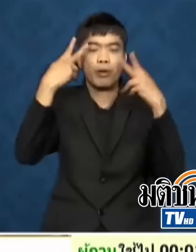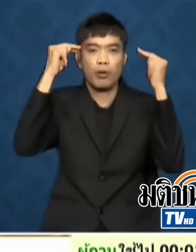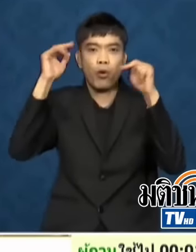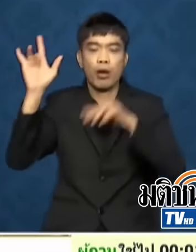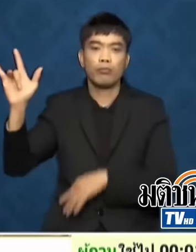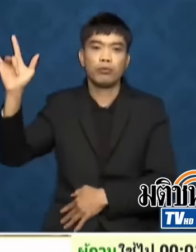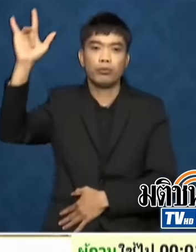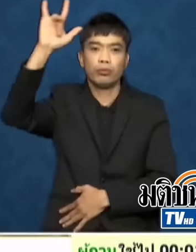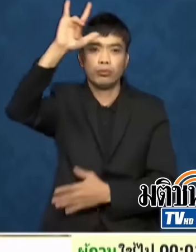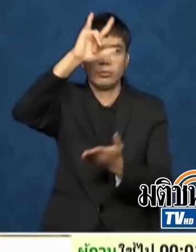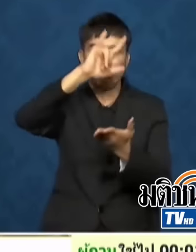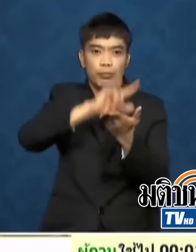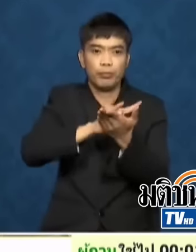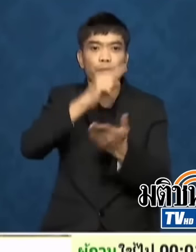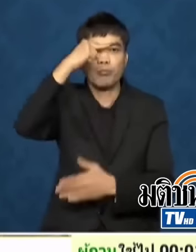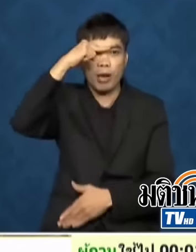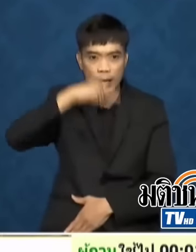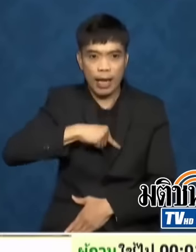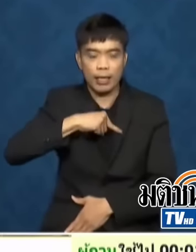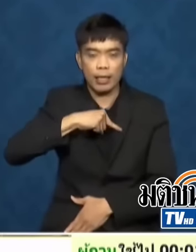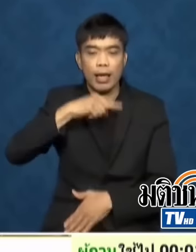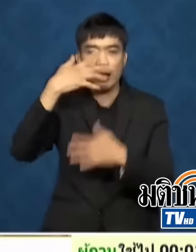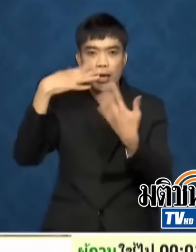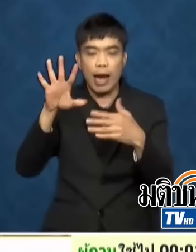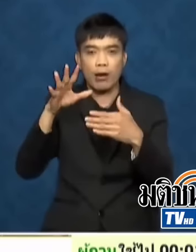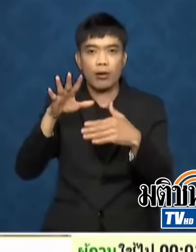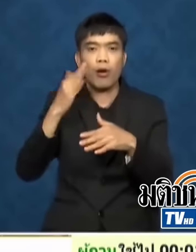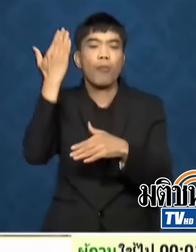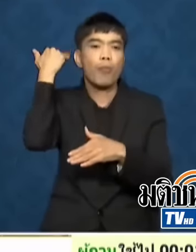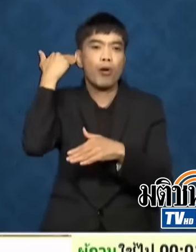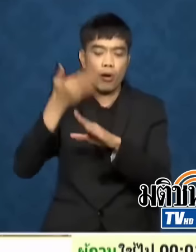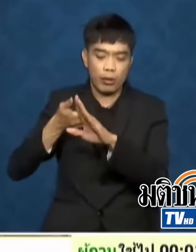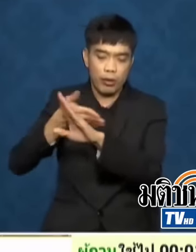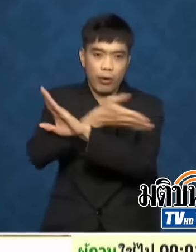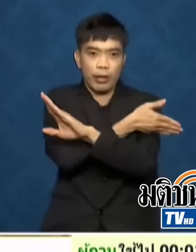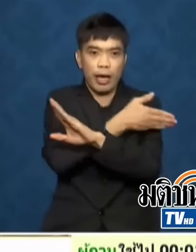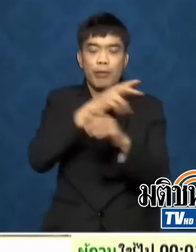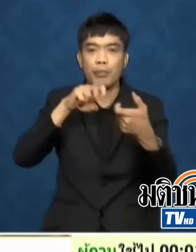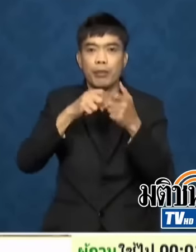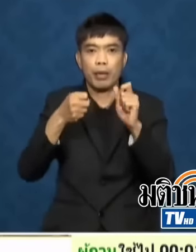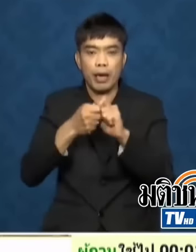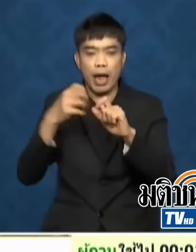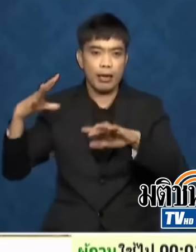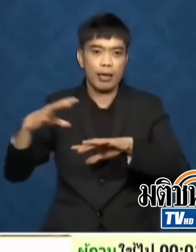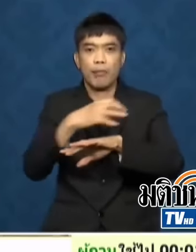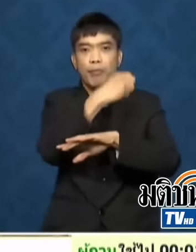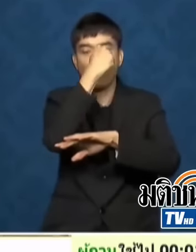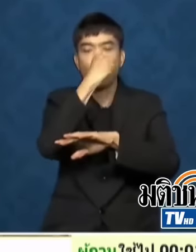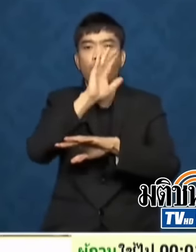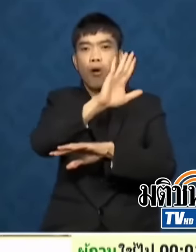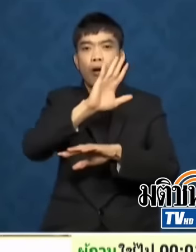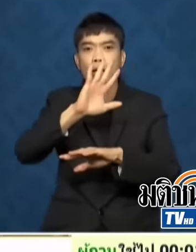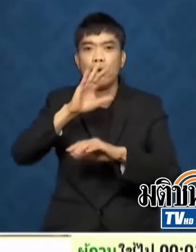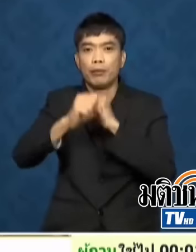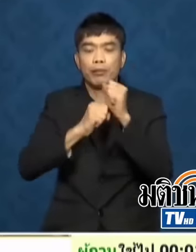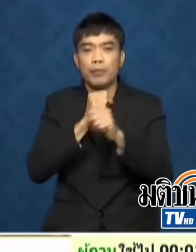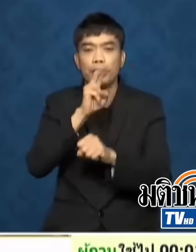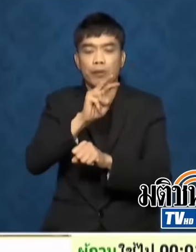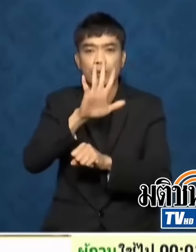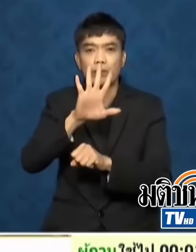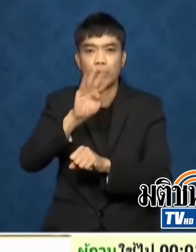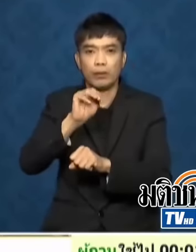ครับแล้วก่อนหน้านั้นนะครับท่านต้องเจออะไรกลับมาบ้างนะครับตั้งแต่เหตุการณ์ที่มีการรัฐประหารปี49นะครับ